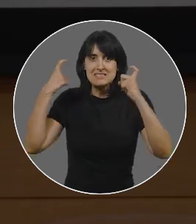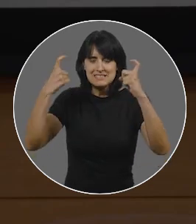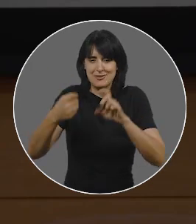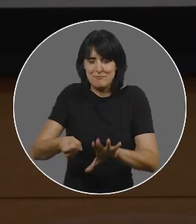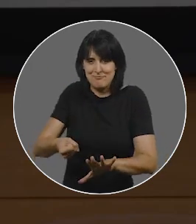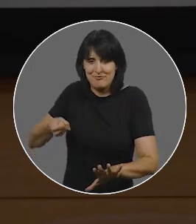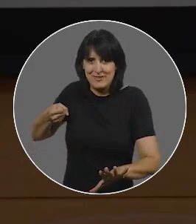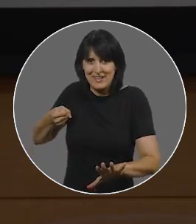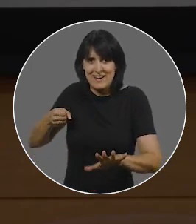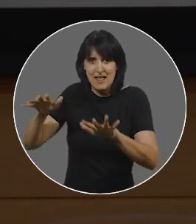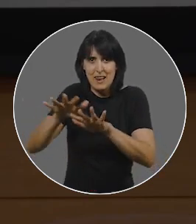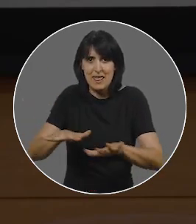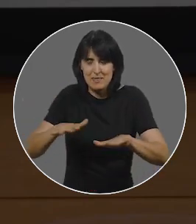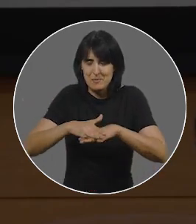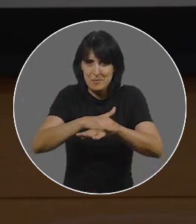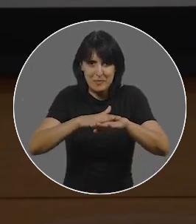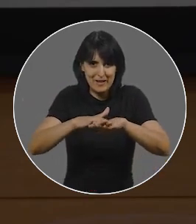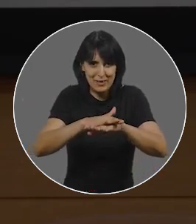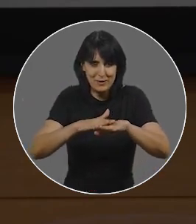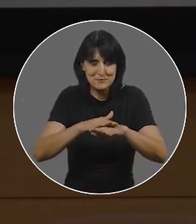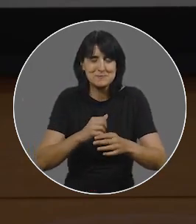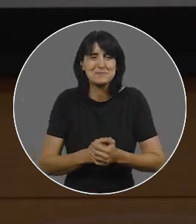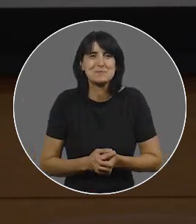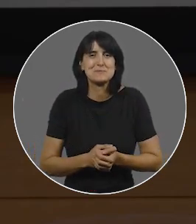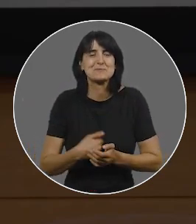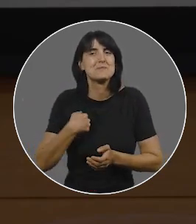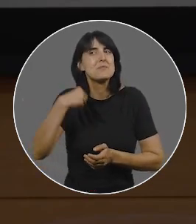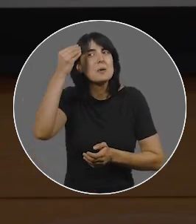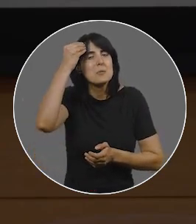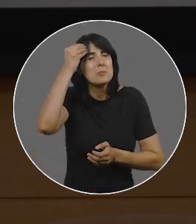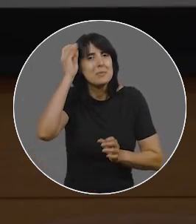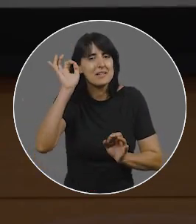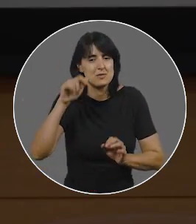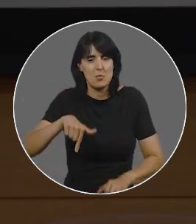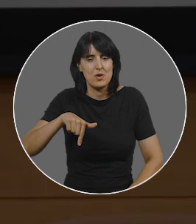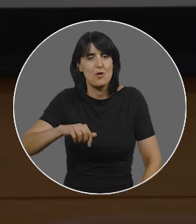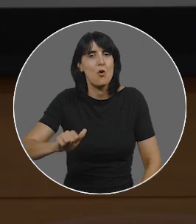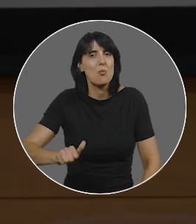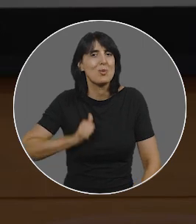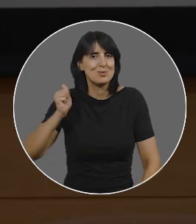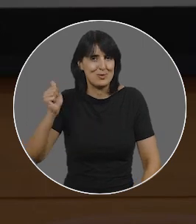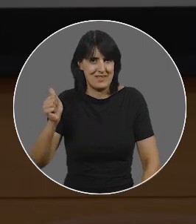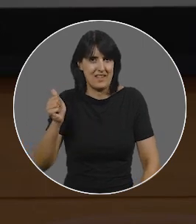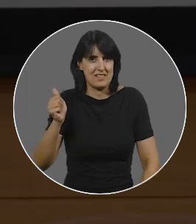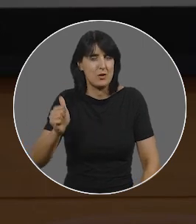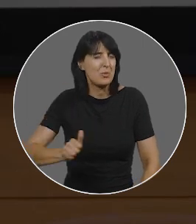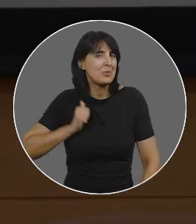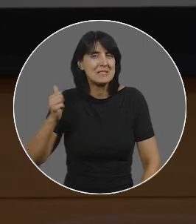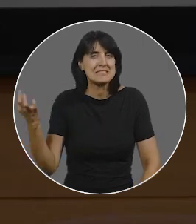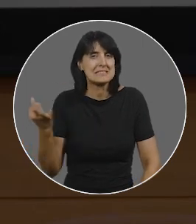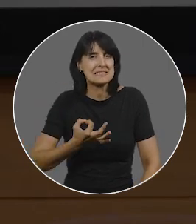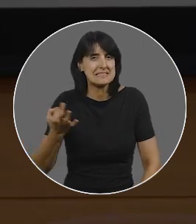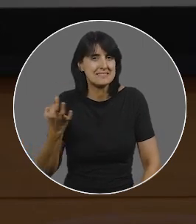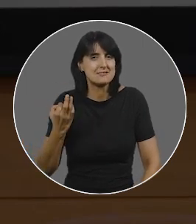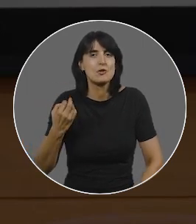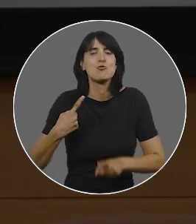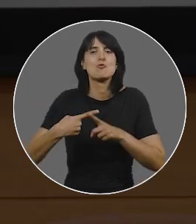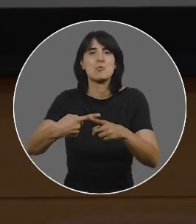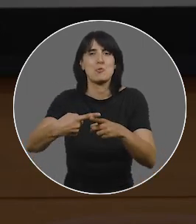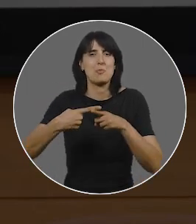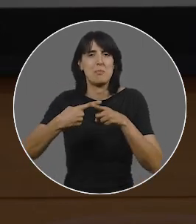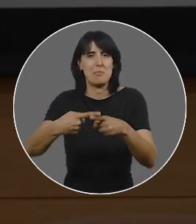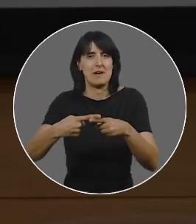estic intentant anar una mica, perdoneu, Avui jo penso que tenim una oportunitat i és l'oportunitat